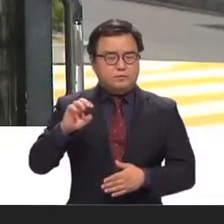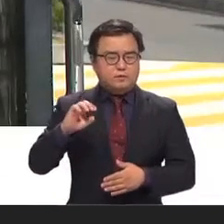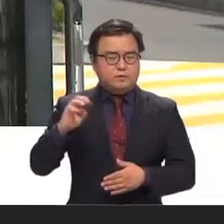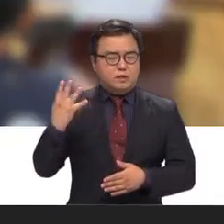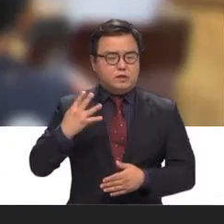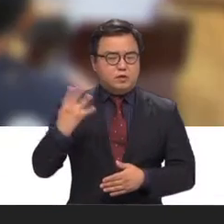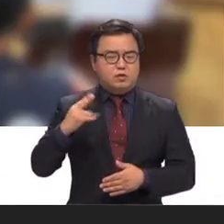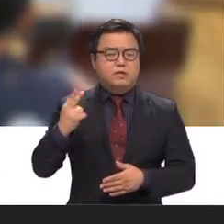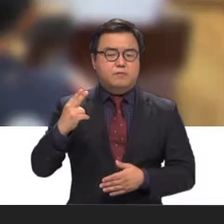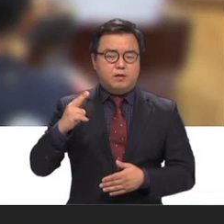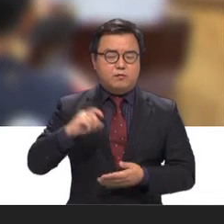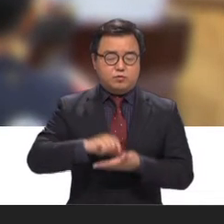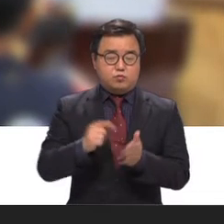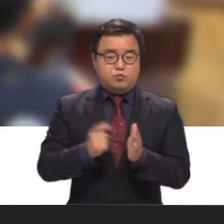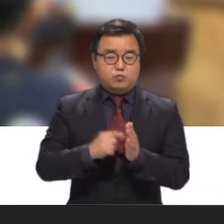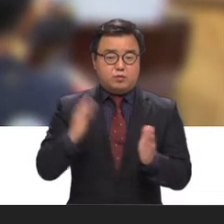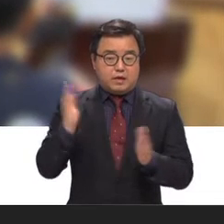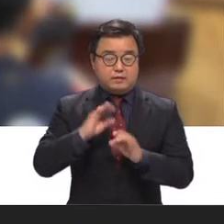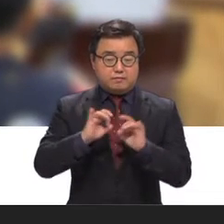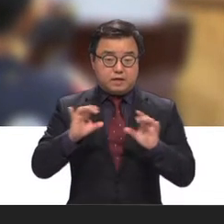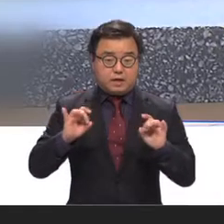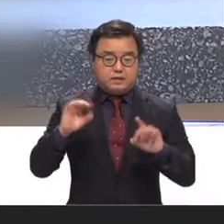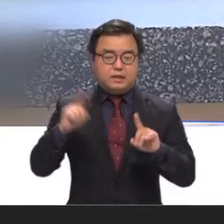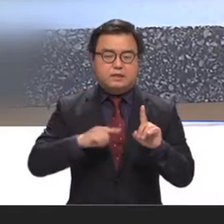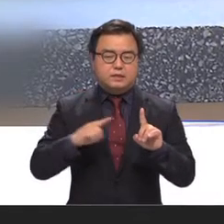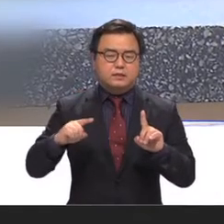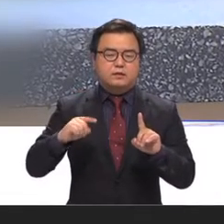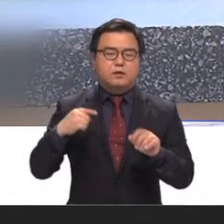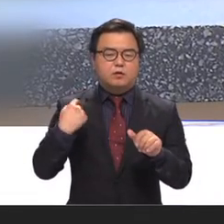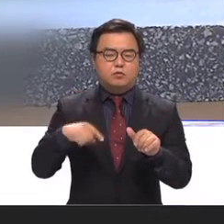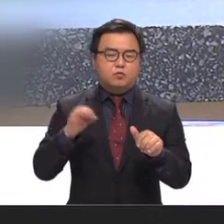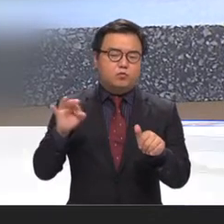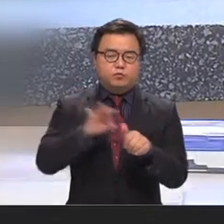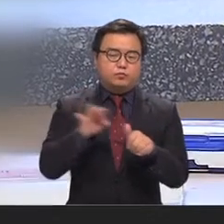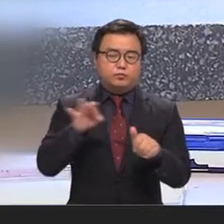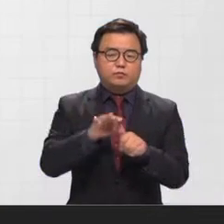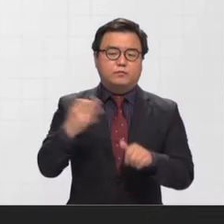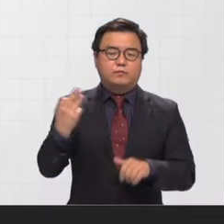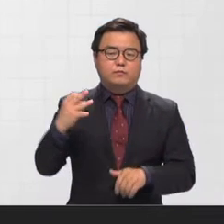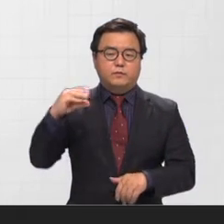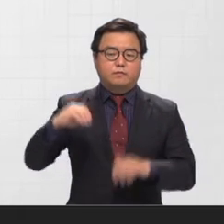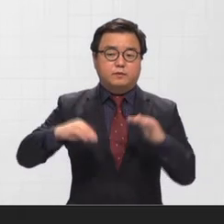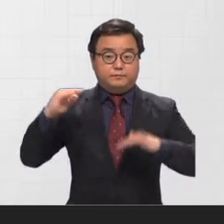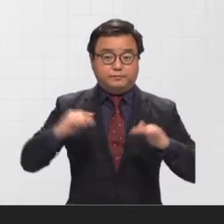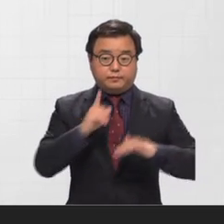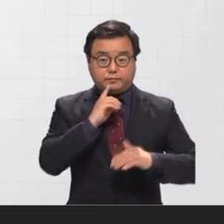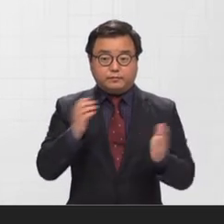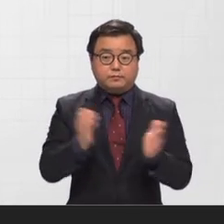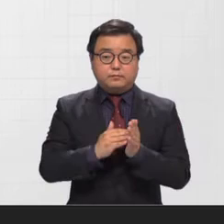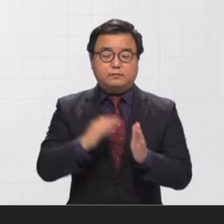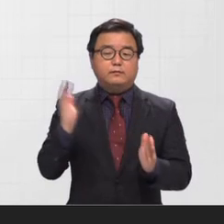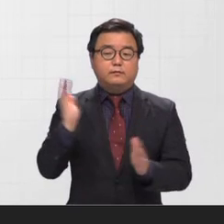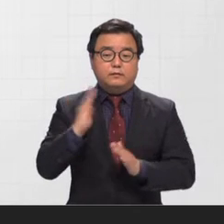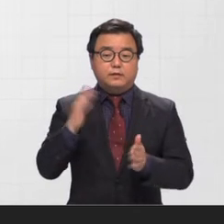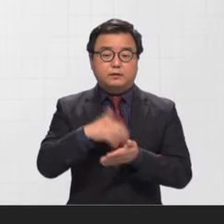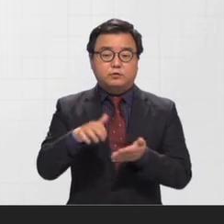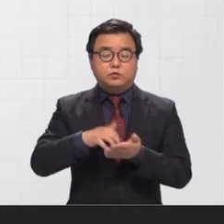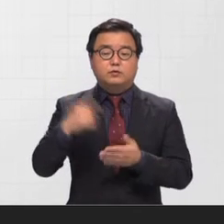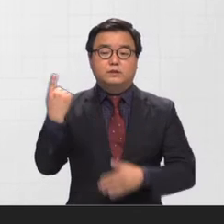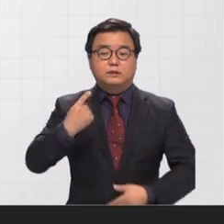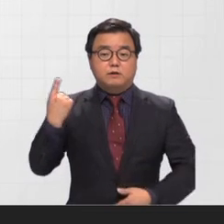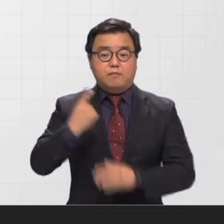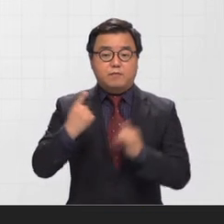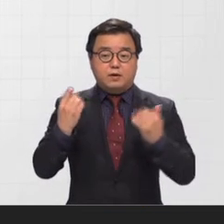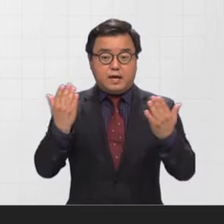8천원으로 학생 1인당 교육비는 최대 13만 원 이상 차에 났습니다 이는 학생 수천명의 학교를 기준으로 할 때